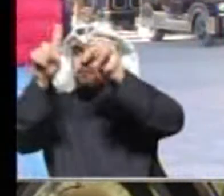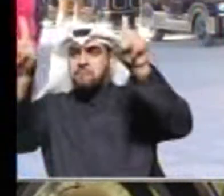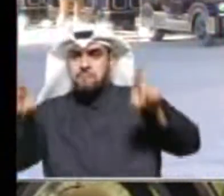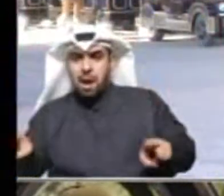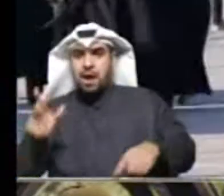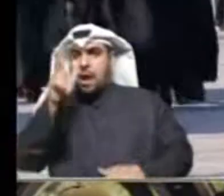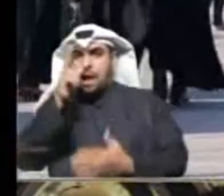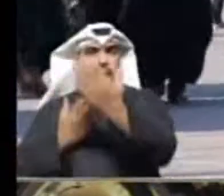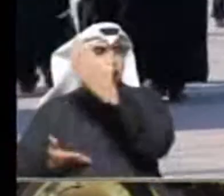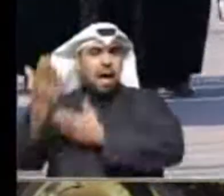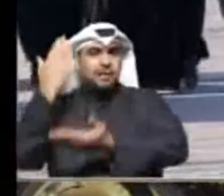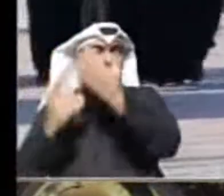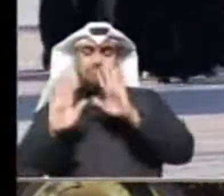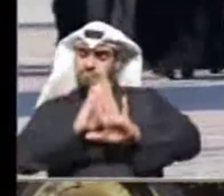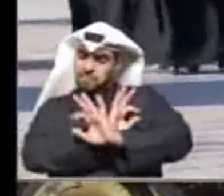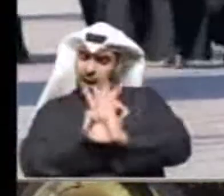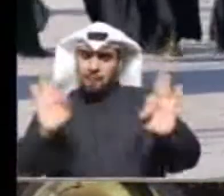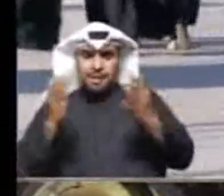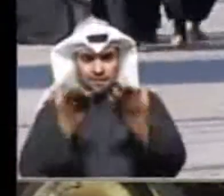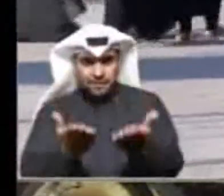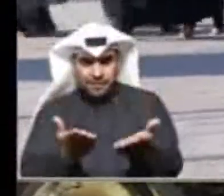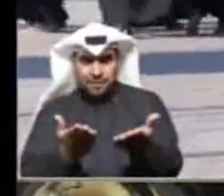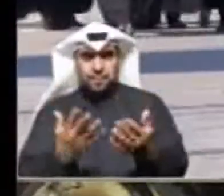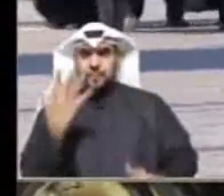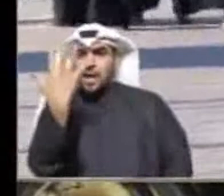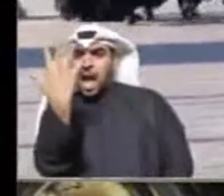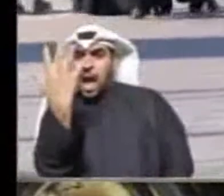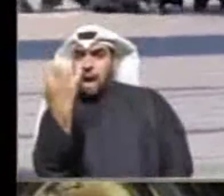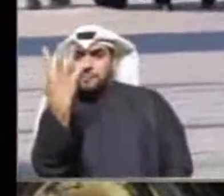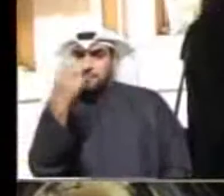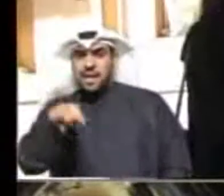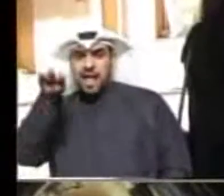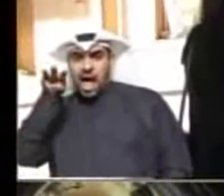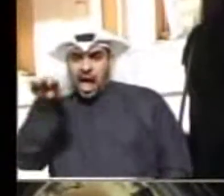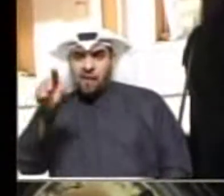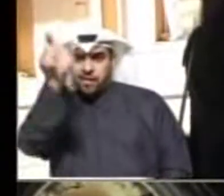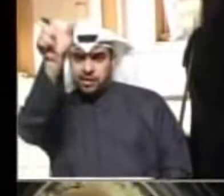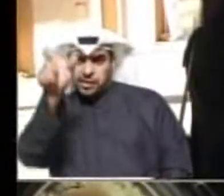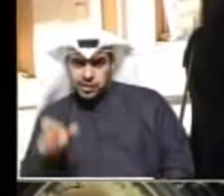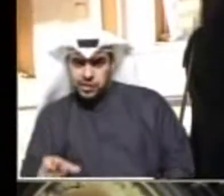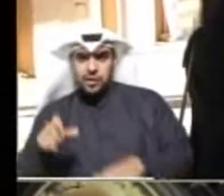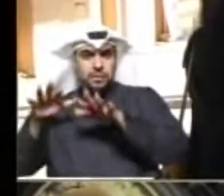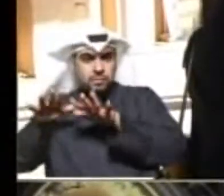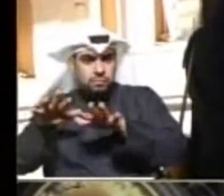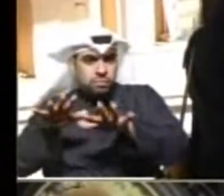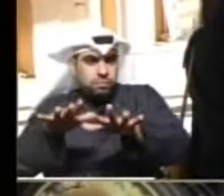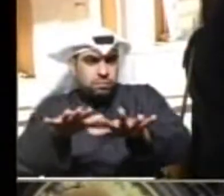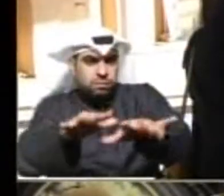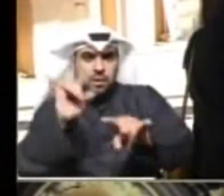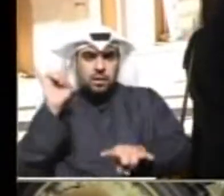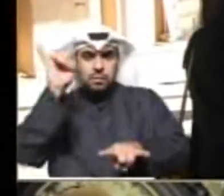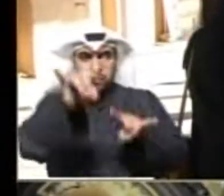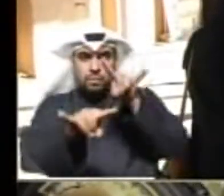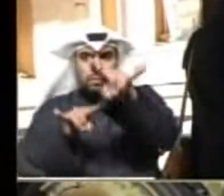العادات التراثية. حضور فاق 500,000 زائر في الموسم الماضي يطمح المنظمون لمضاعفته في